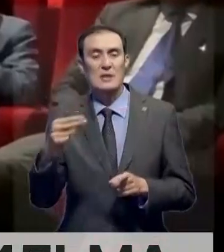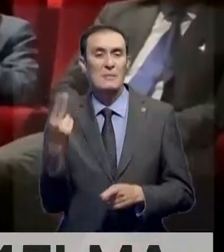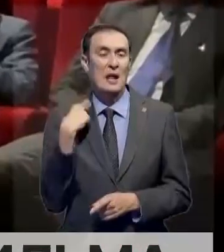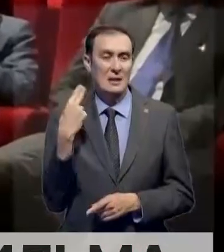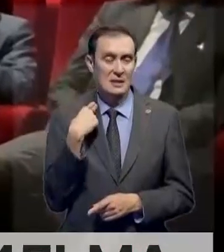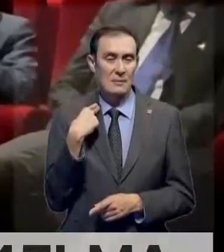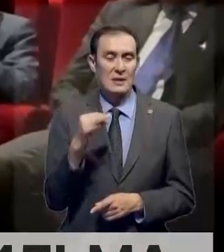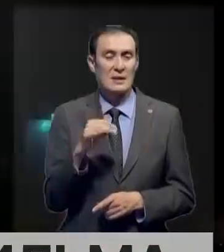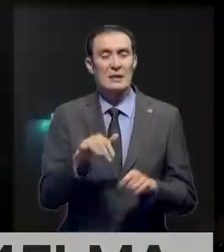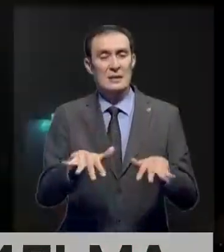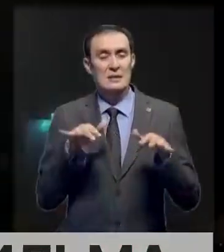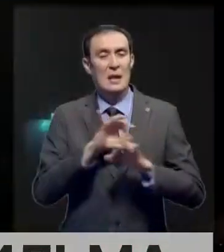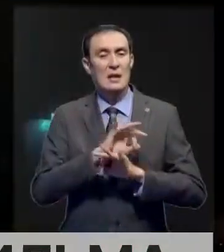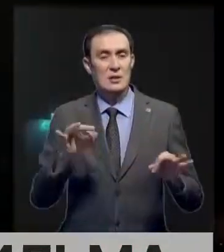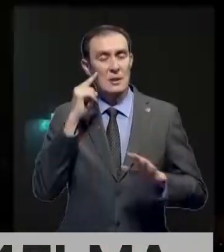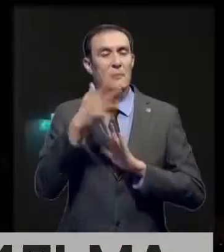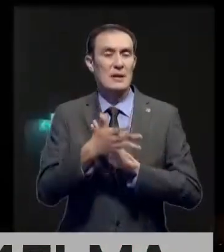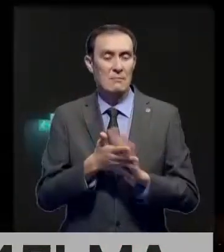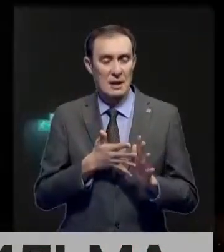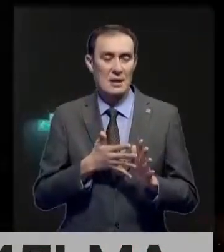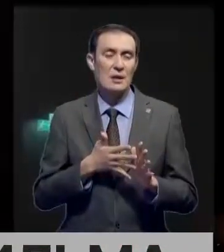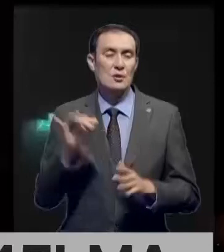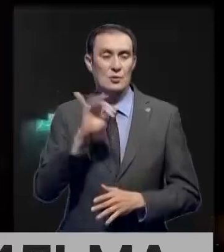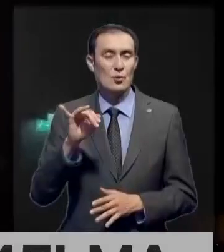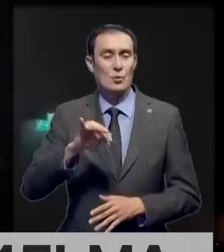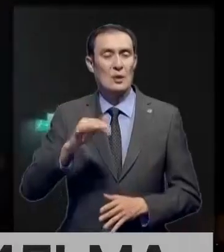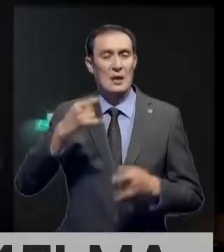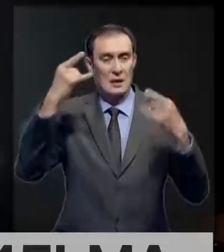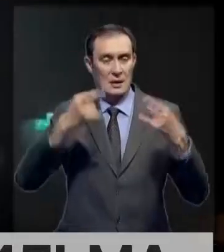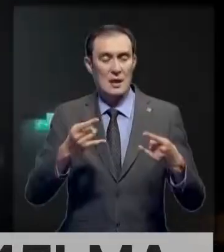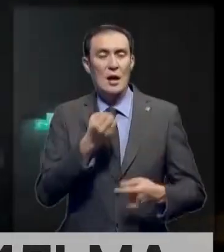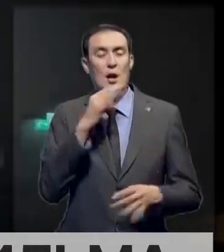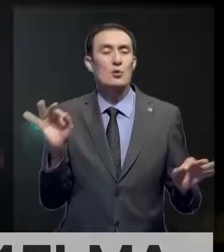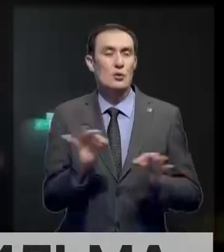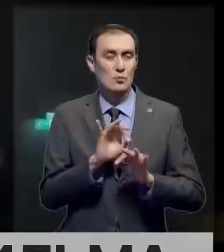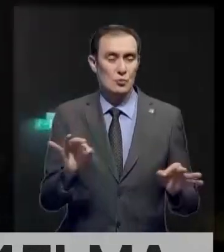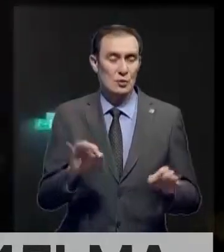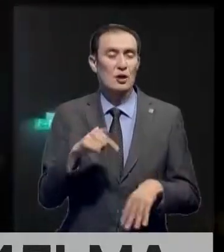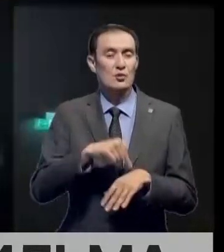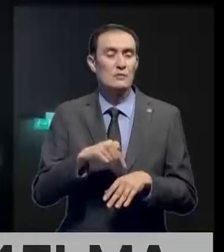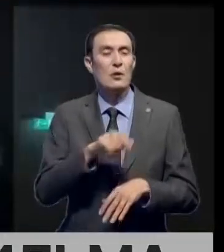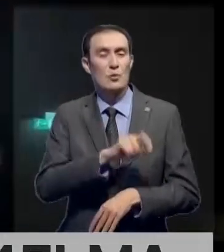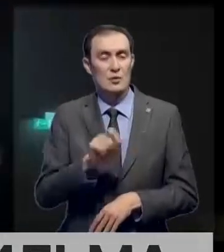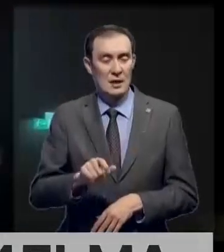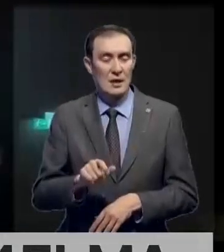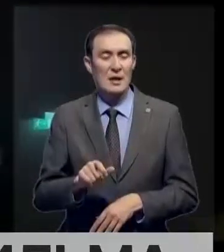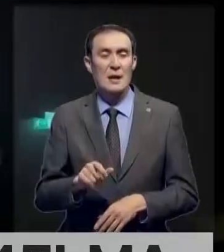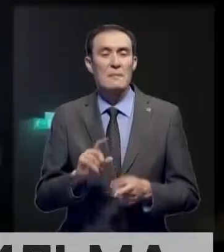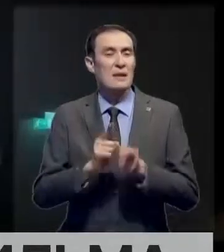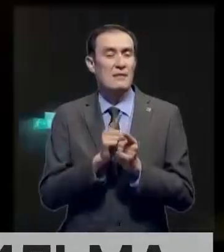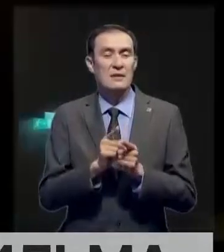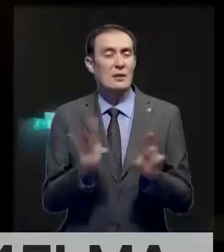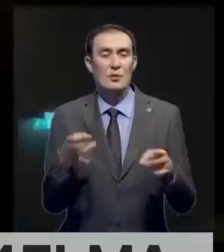английском, и зрители отлично понимали смысл происходящего на экране. Ведь хорошая музыка, как и чувства людей, не нуждаются